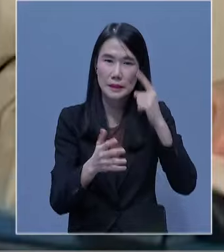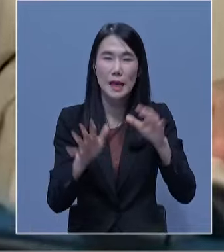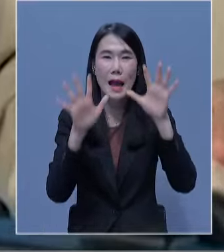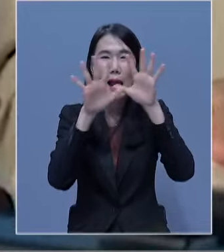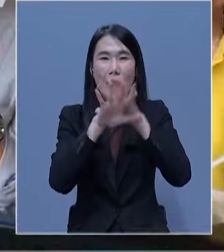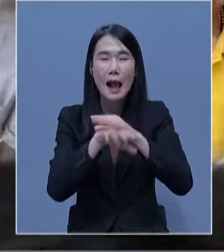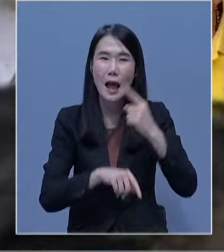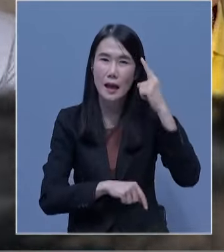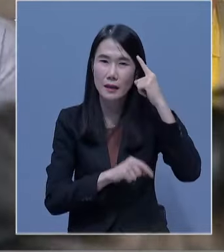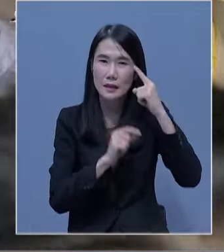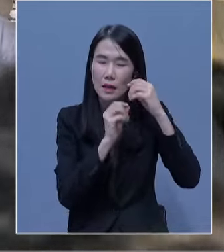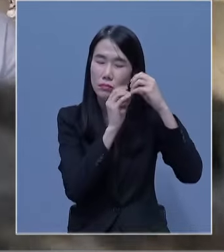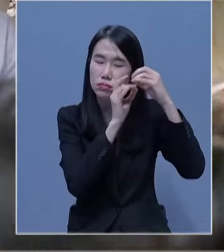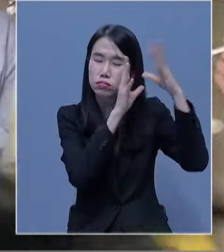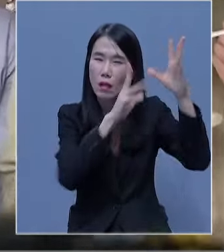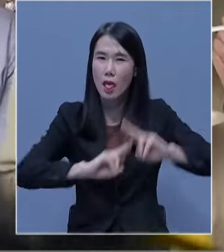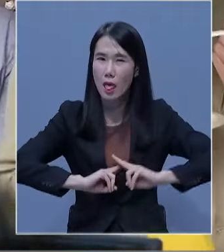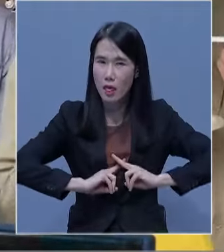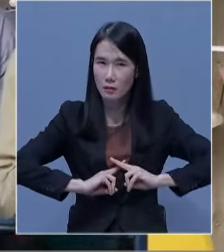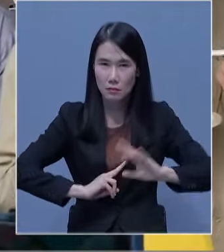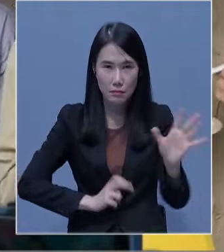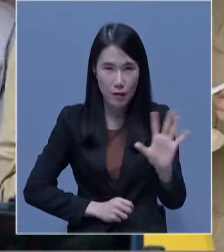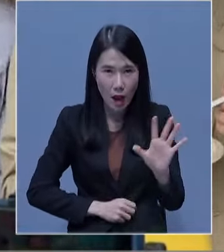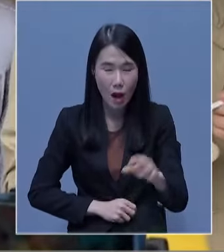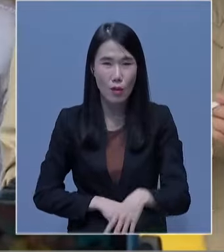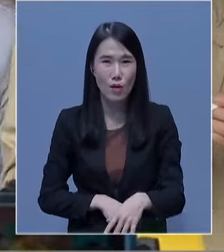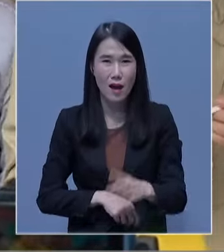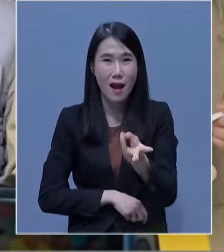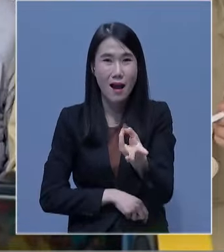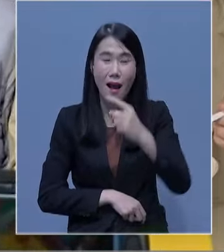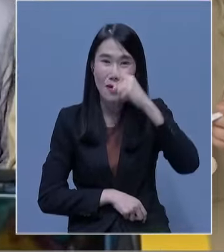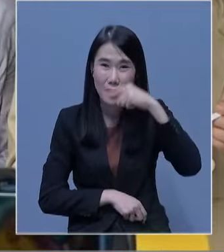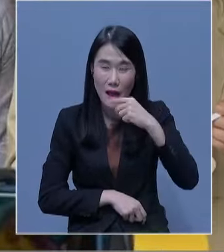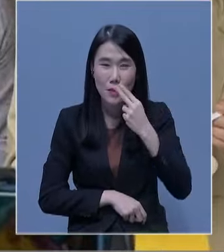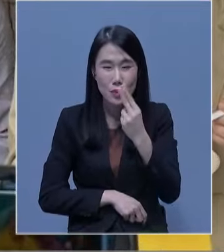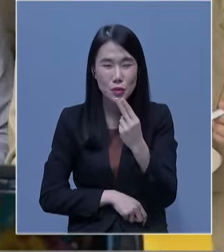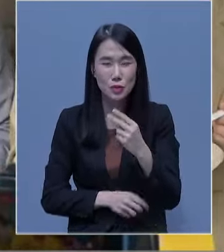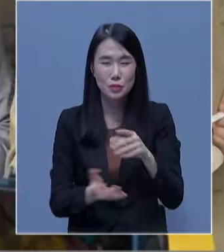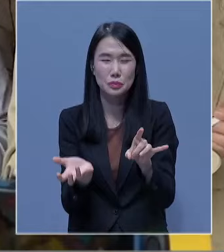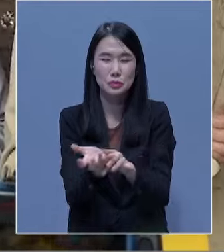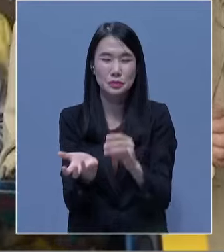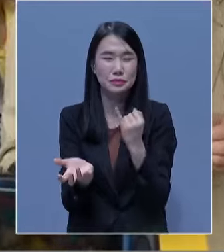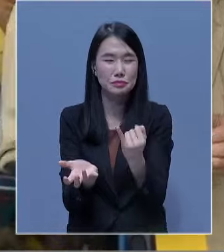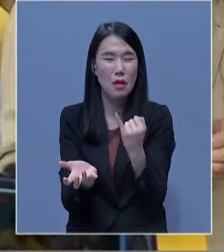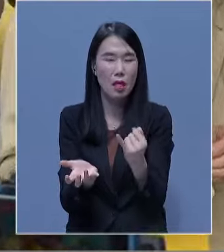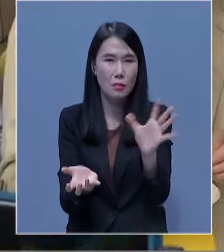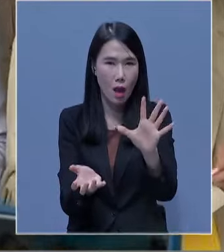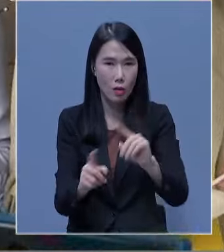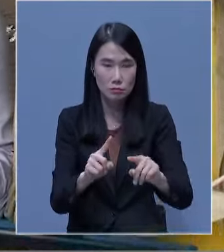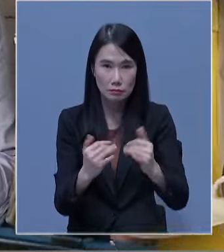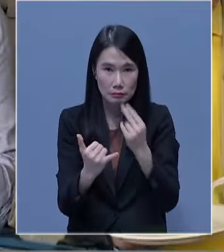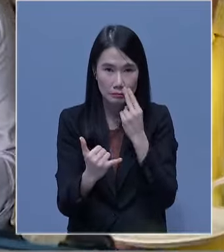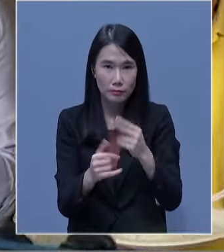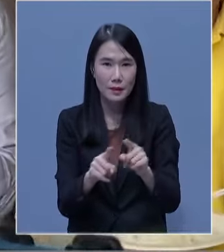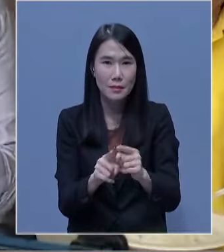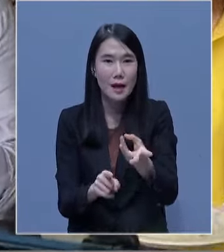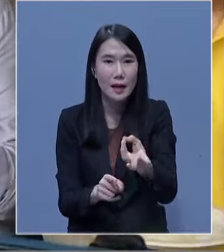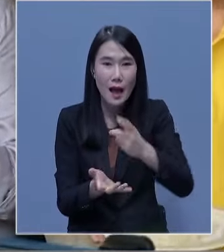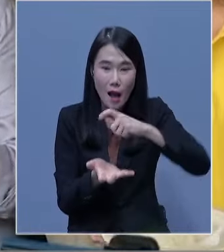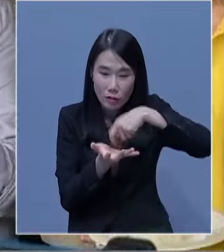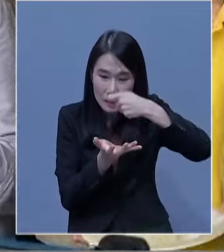การบ่อยมากๆนะฮะและอย่าด้อยค่าข้าวไทยแล้วก็มีคนจับสังเกตว่าเนี่ยแล้ววันนั้นที่มีอีเวนต์อ่ะคุณภูมิธรรมดูไม่ค่อยกินข้า